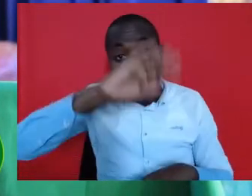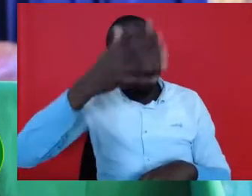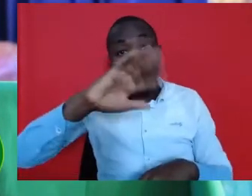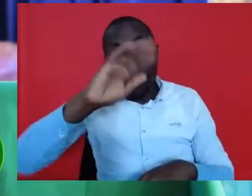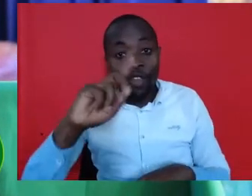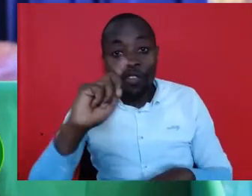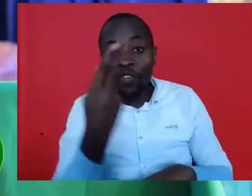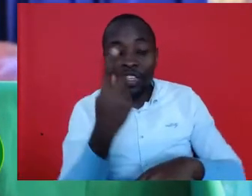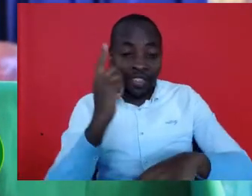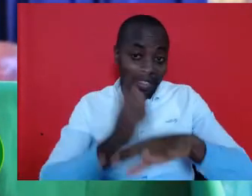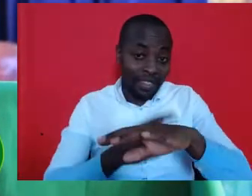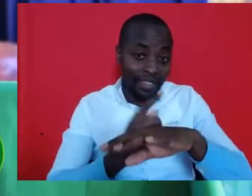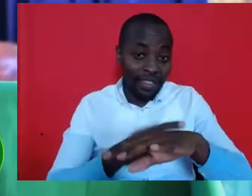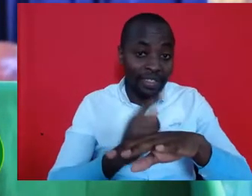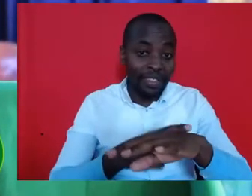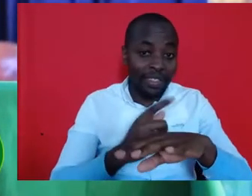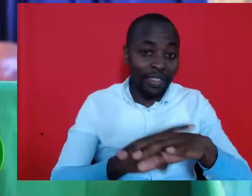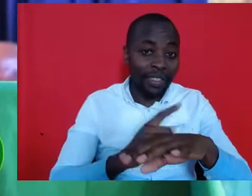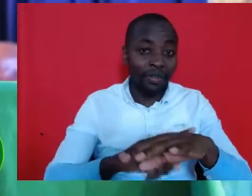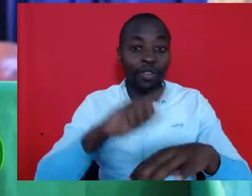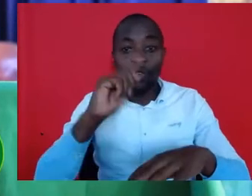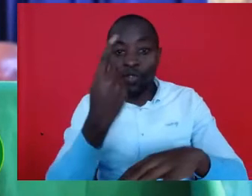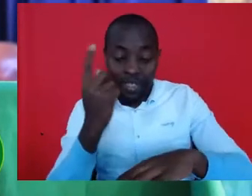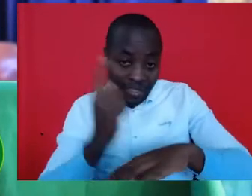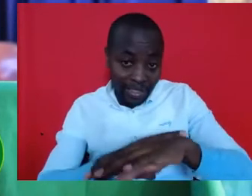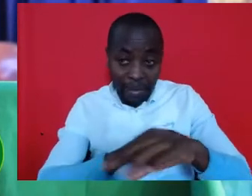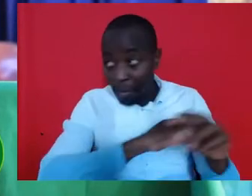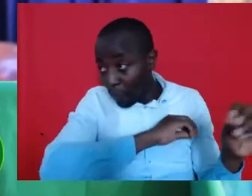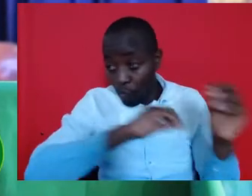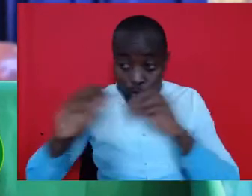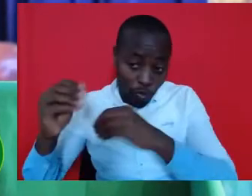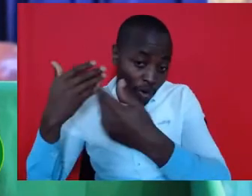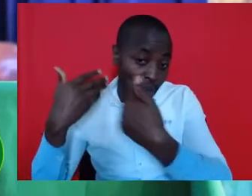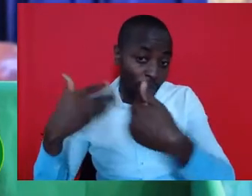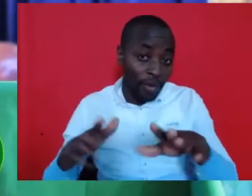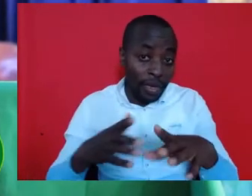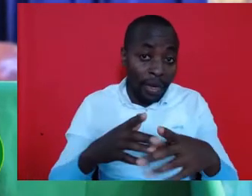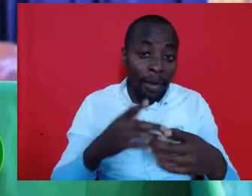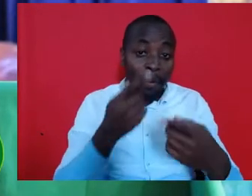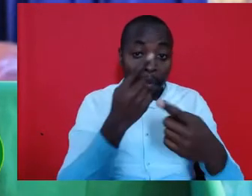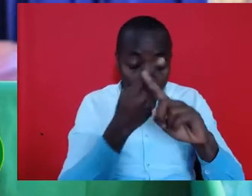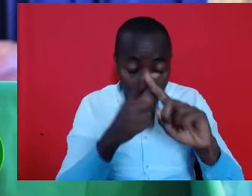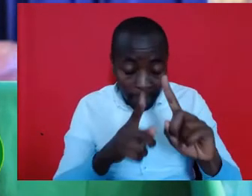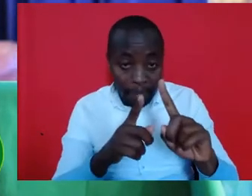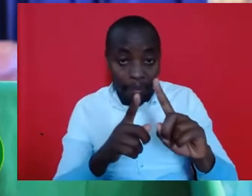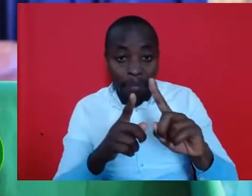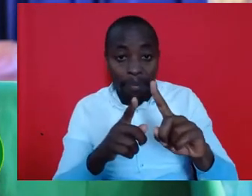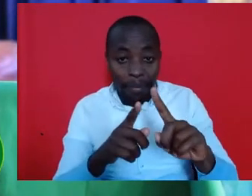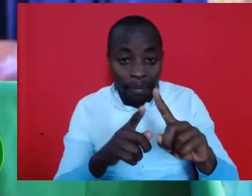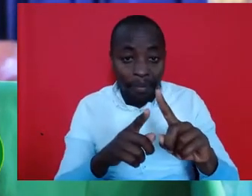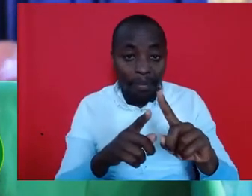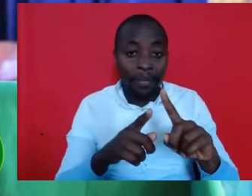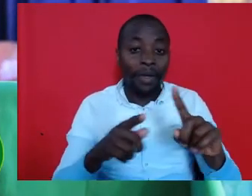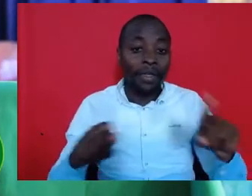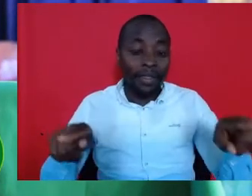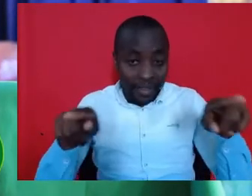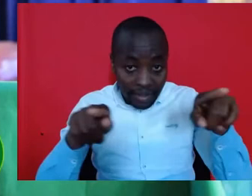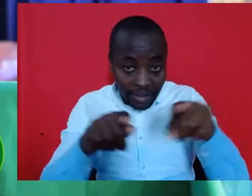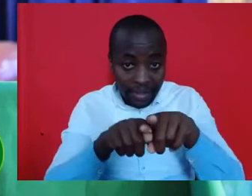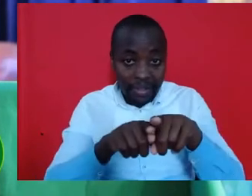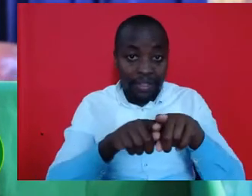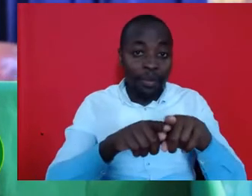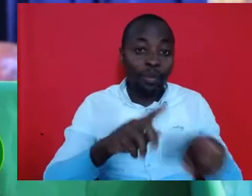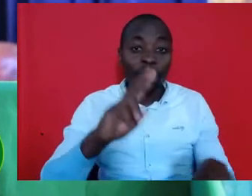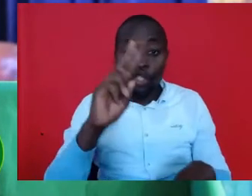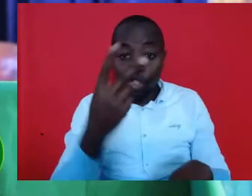kwanza unasema hii sitaenda. Nikienda mara moja natoweka. Lakini yule anatuangalia anatuambia lazima uingie mara nyingine. Anatuambia lazima